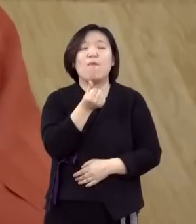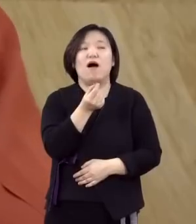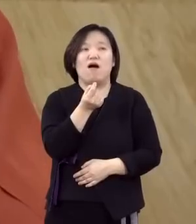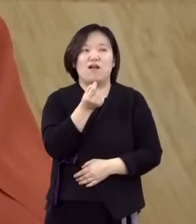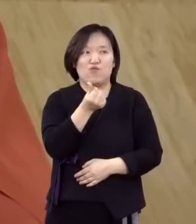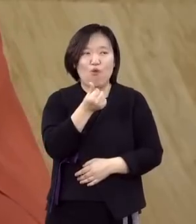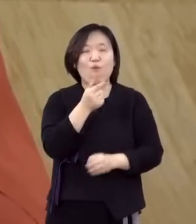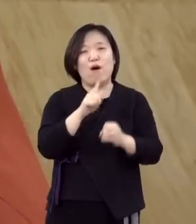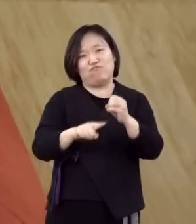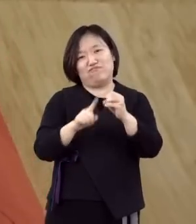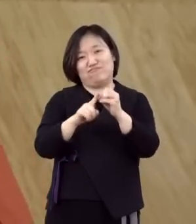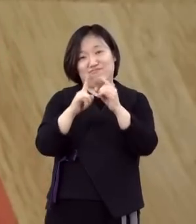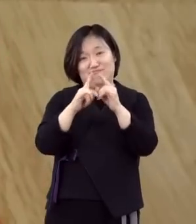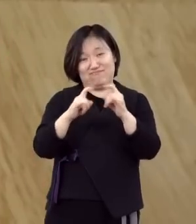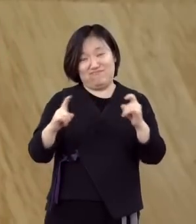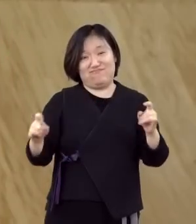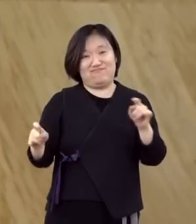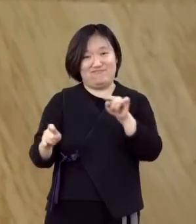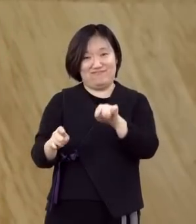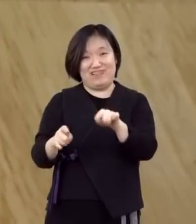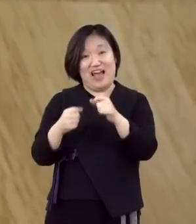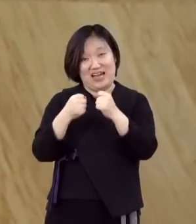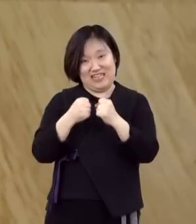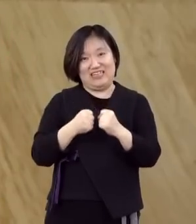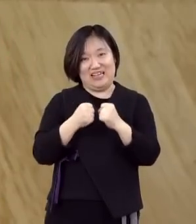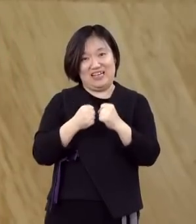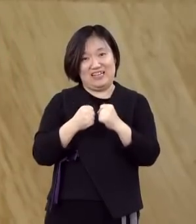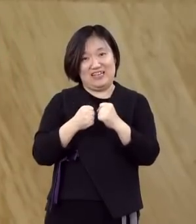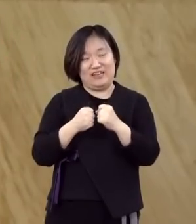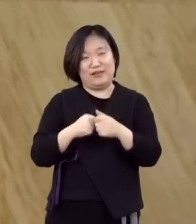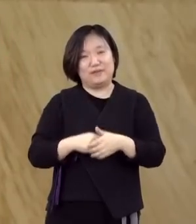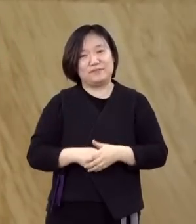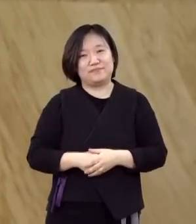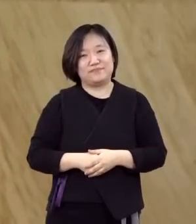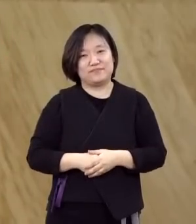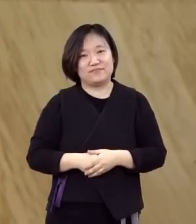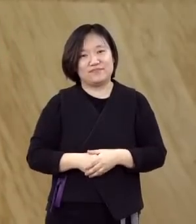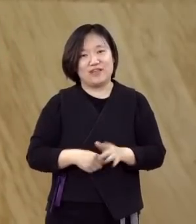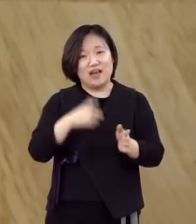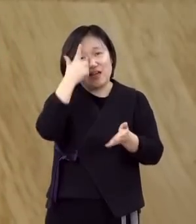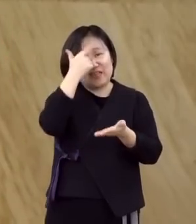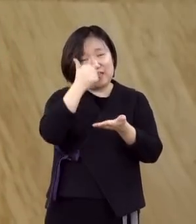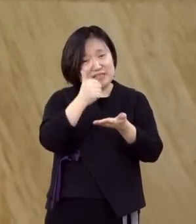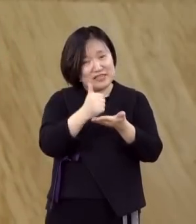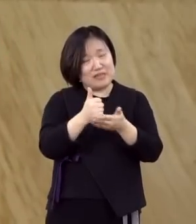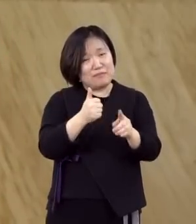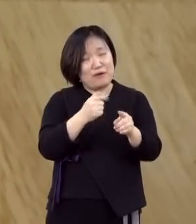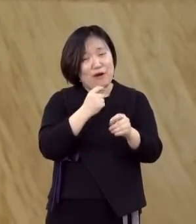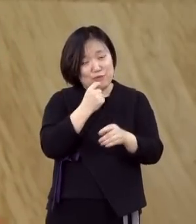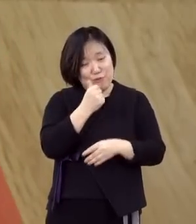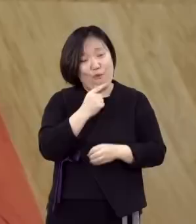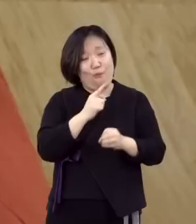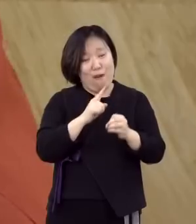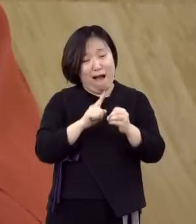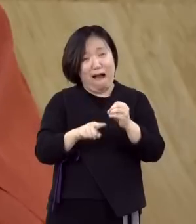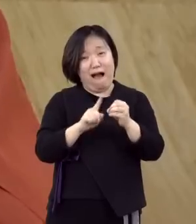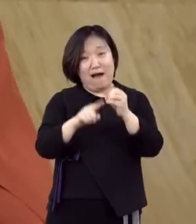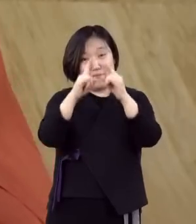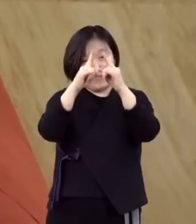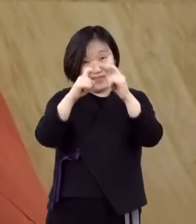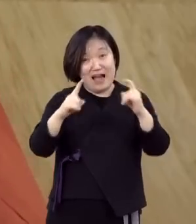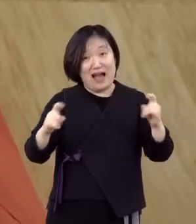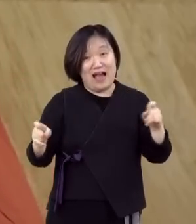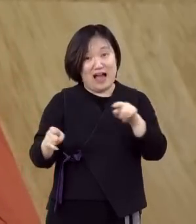대구달성지역에작은암자가있어서그는 한동안그곳에머물렀다.